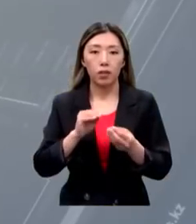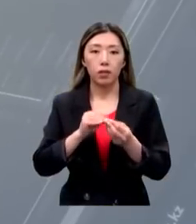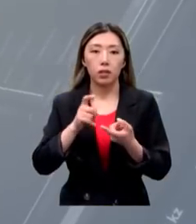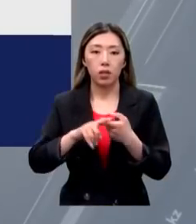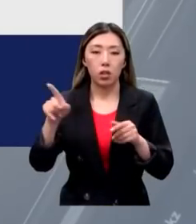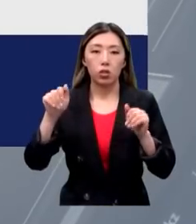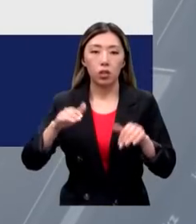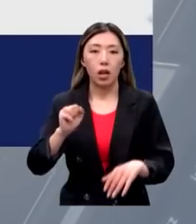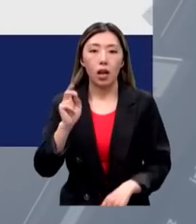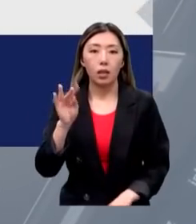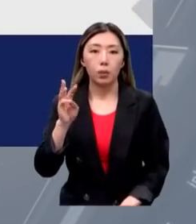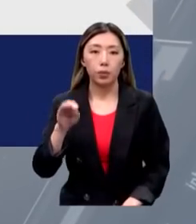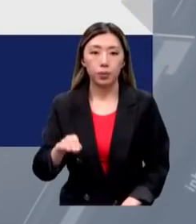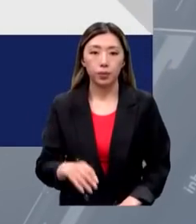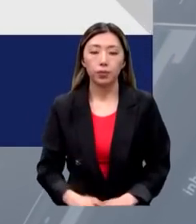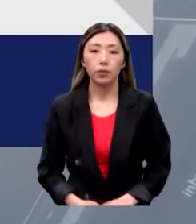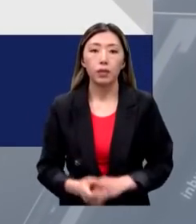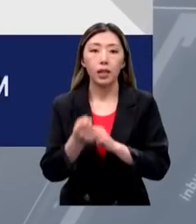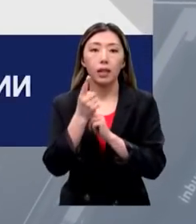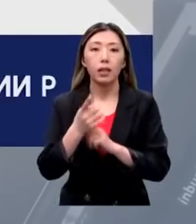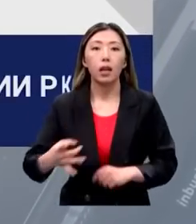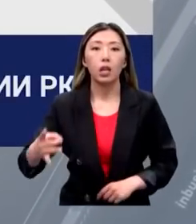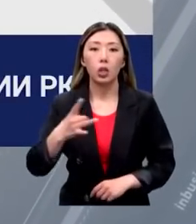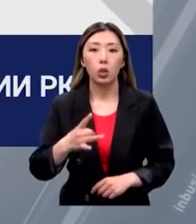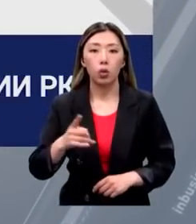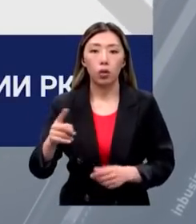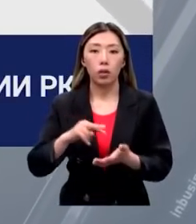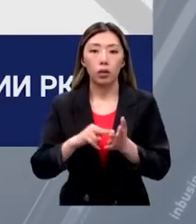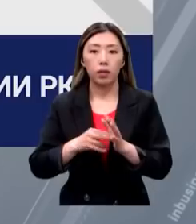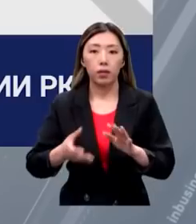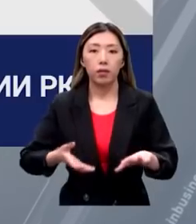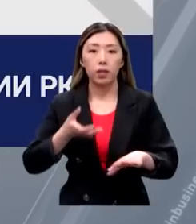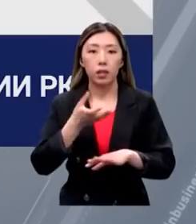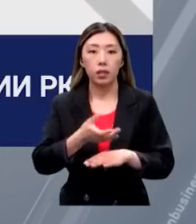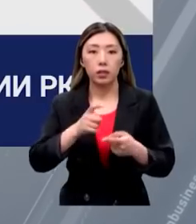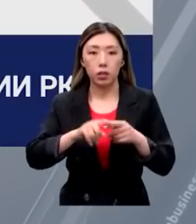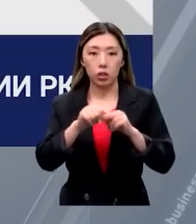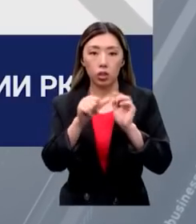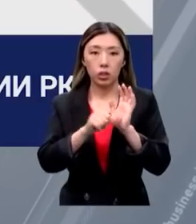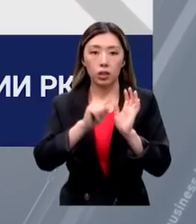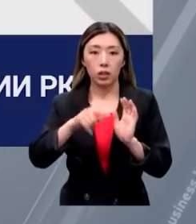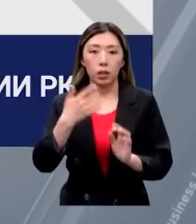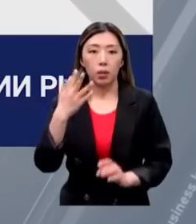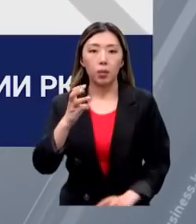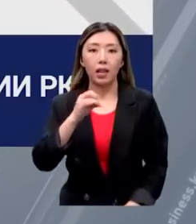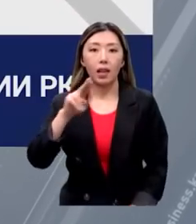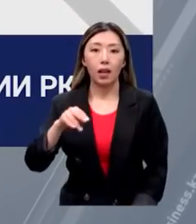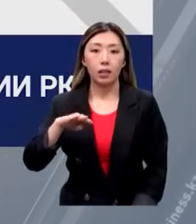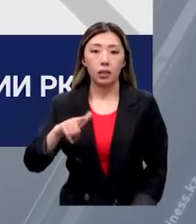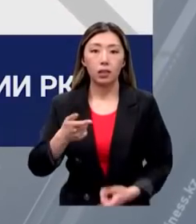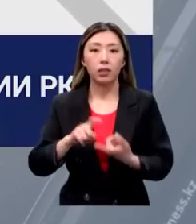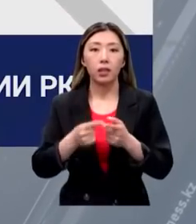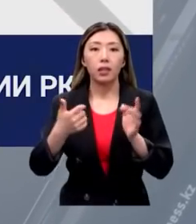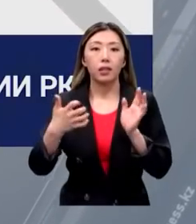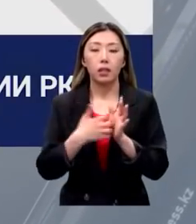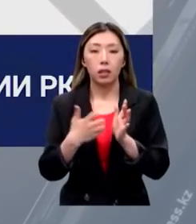акиматов. 11 регионов намерены в этом году выделить на оборотную схему 16,5 миллиардов тенге, тогда как недостаток составляет